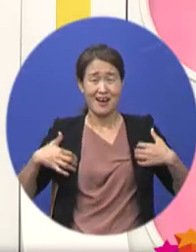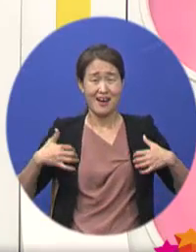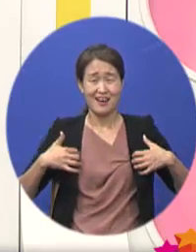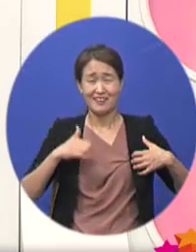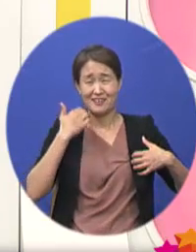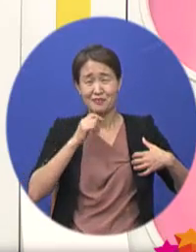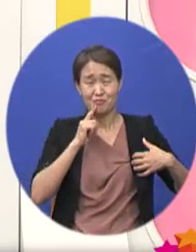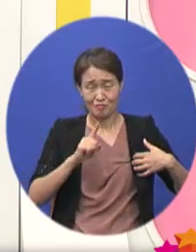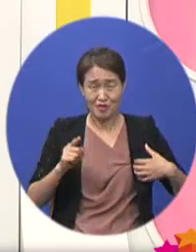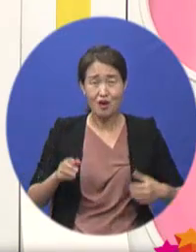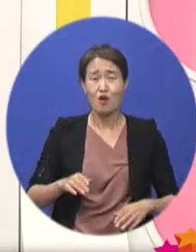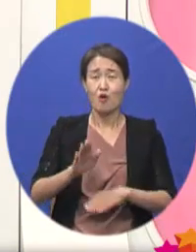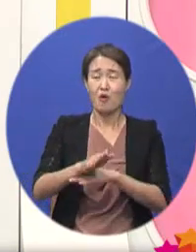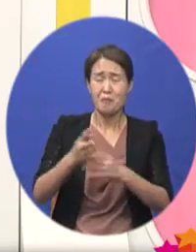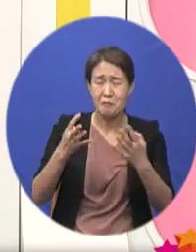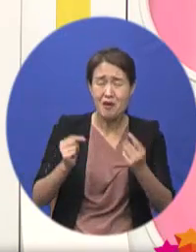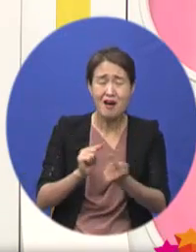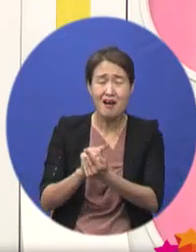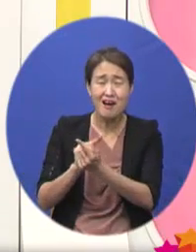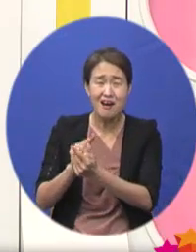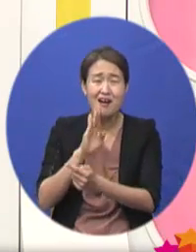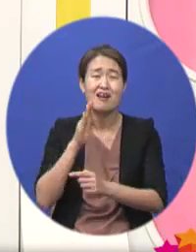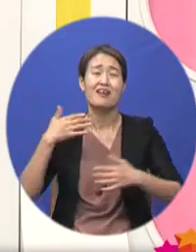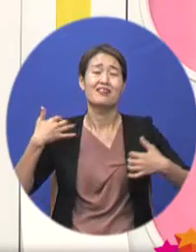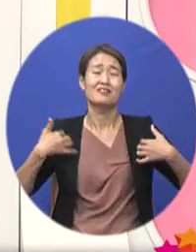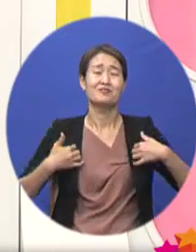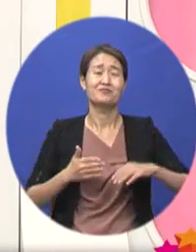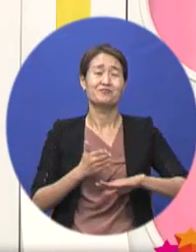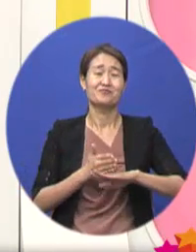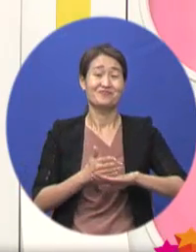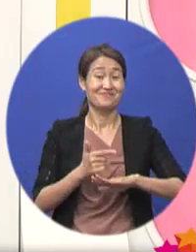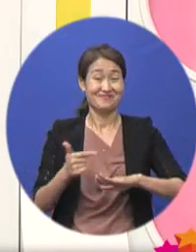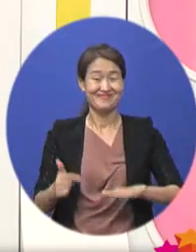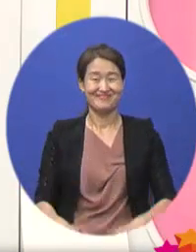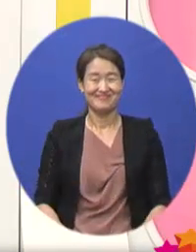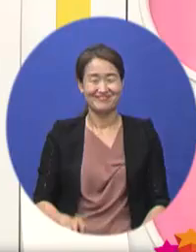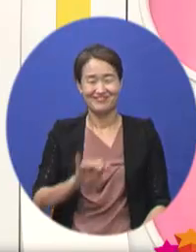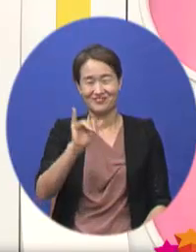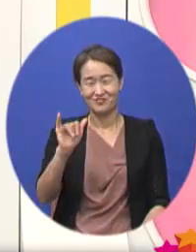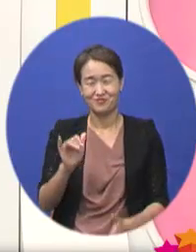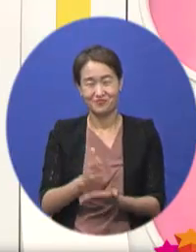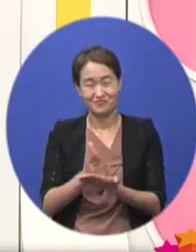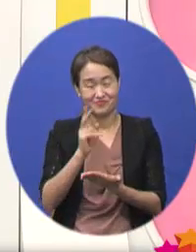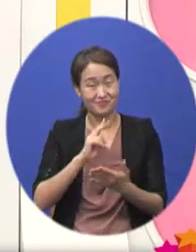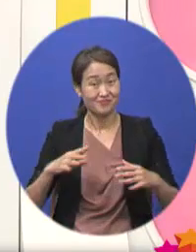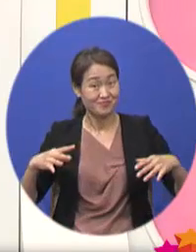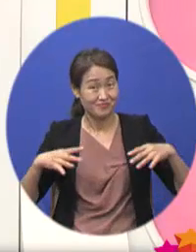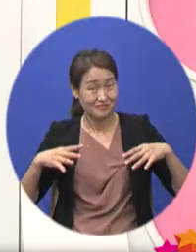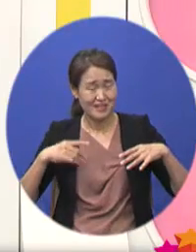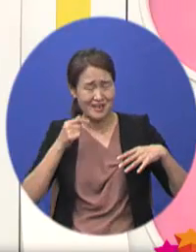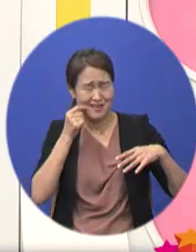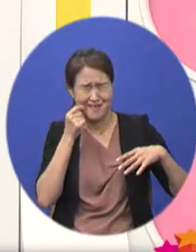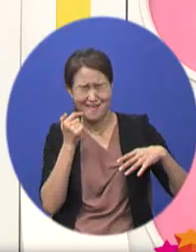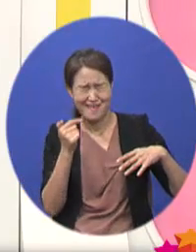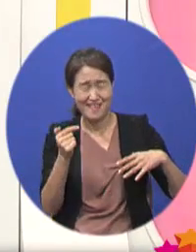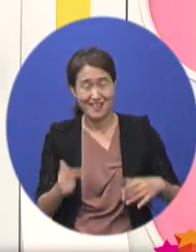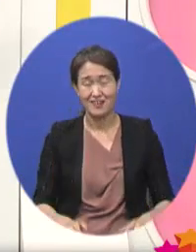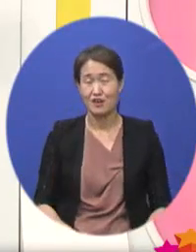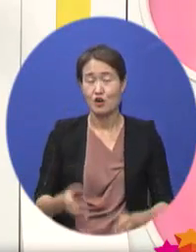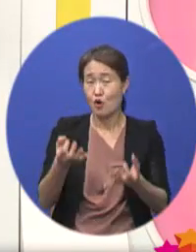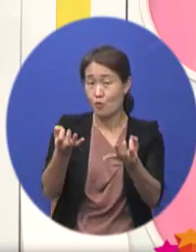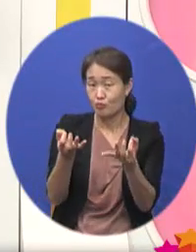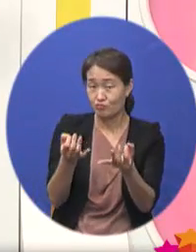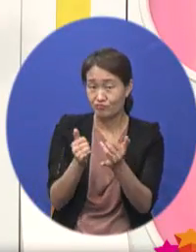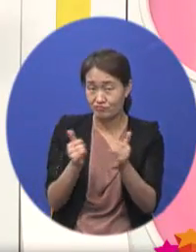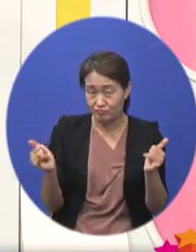하시더라고요. 지방에 가면 그거 한두 번 겪어봐요? 네. 아, 그러니까 너무너무 감사했어요. 그만큼 어머니. 우리 네. 전국 나눔 노래자랑이 인기가 네. 있고